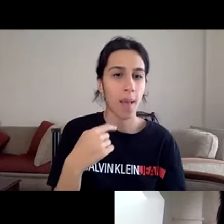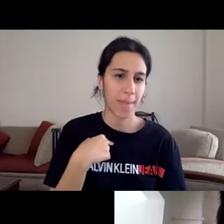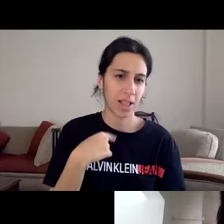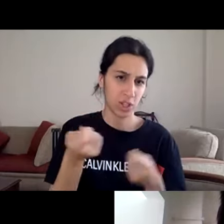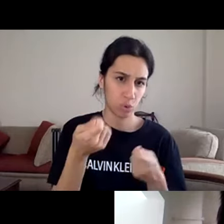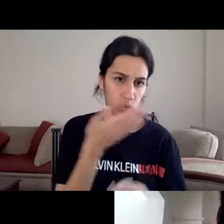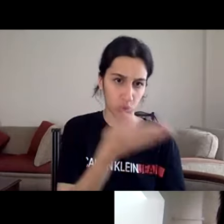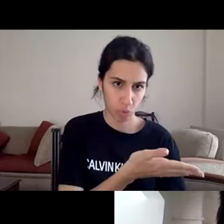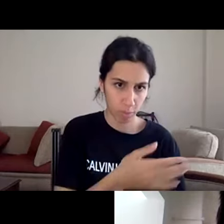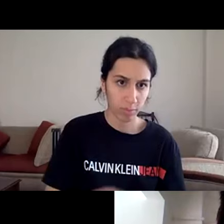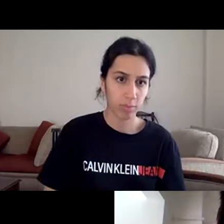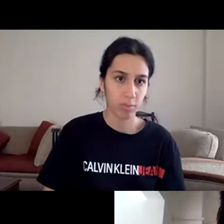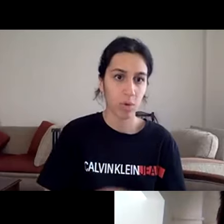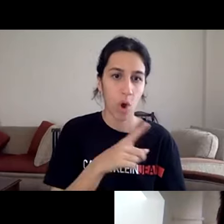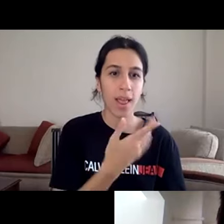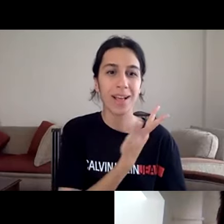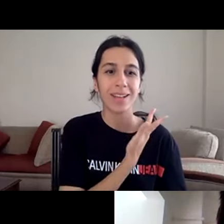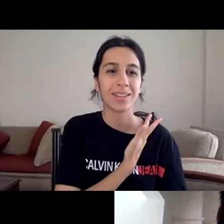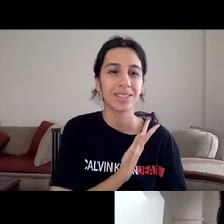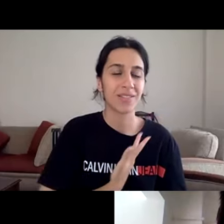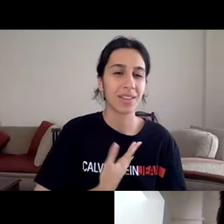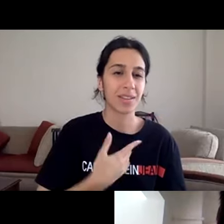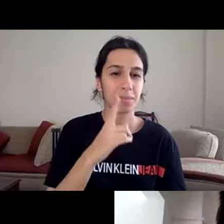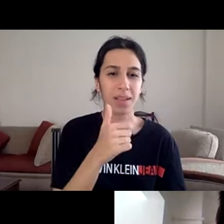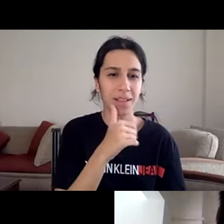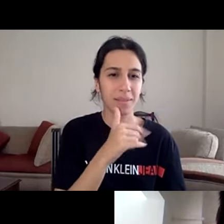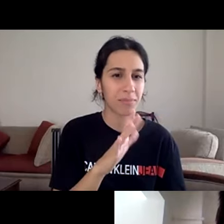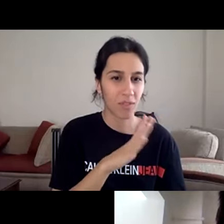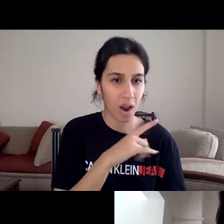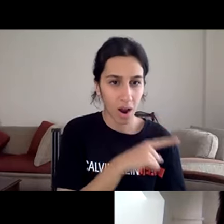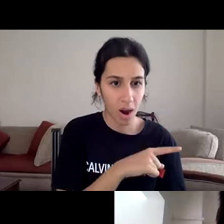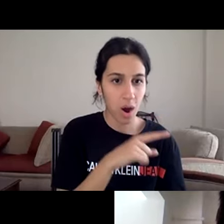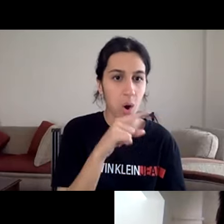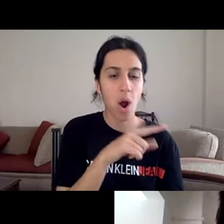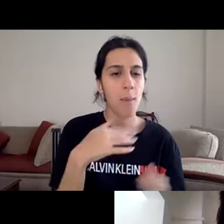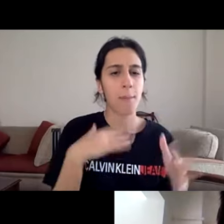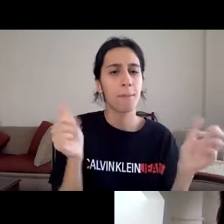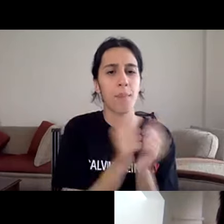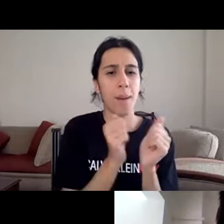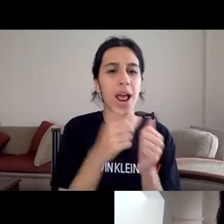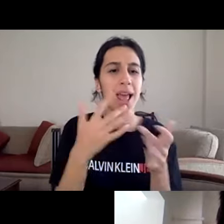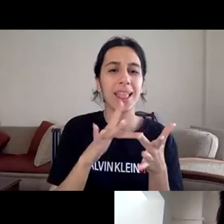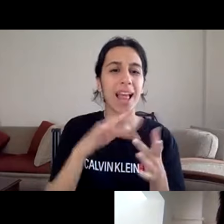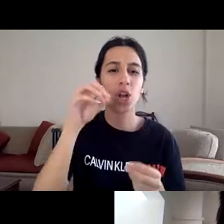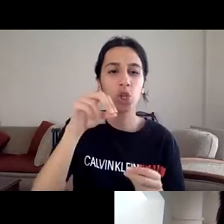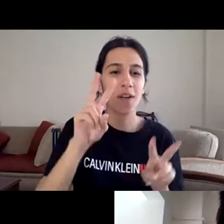veriyorum. Orada da Seven, Ayşe Dayı ve Serin Berker'le beraber orada da biz internet sitelerini